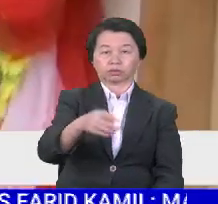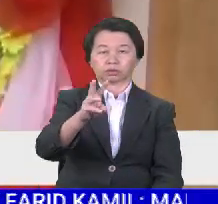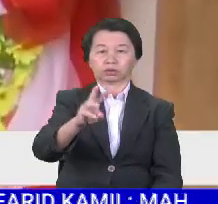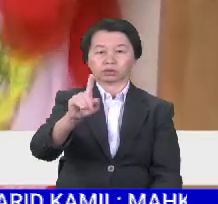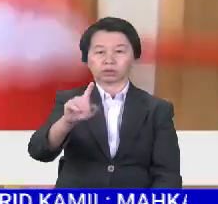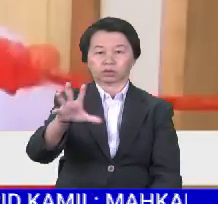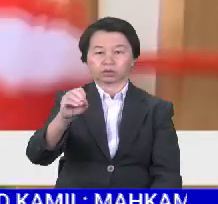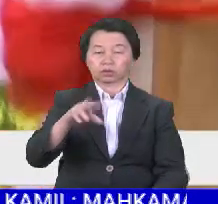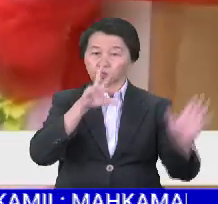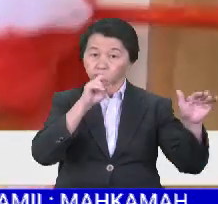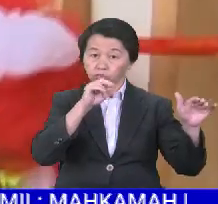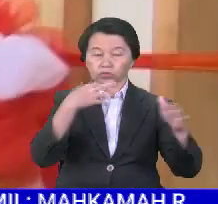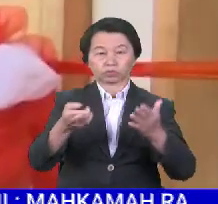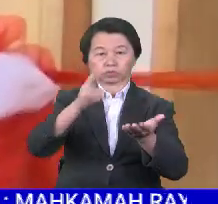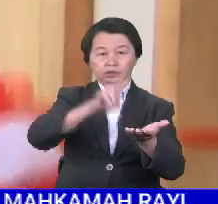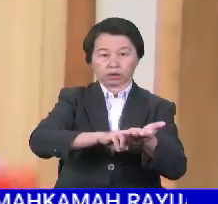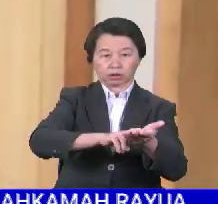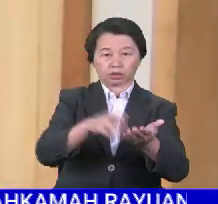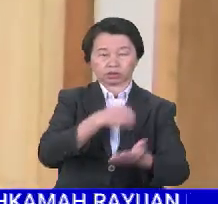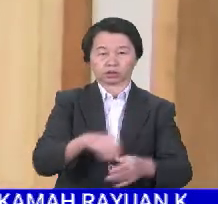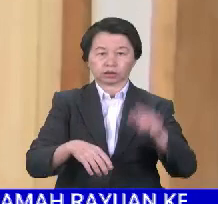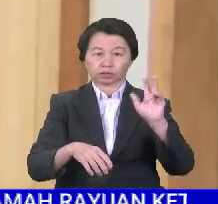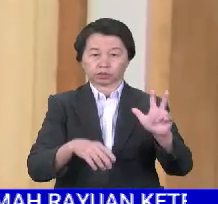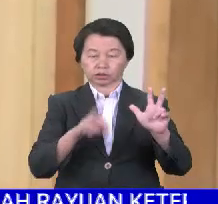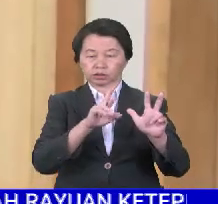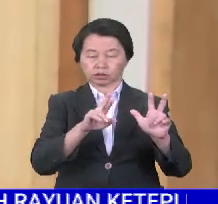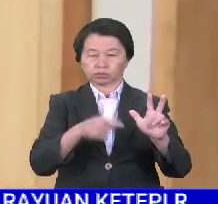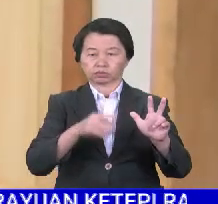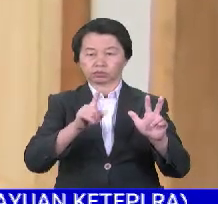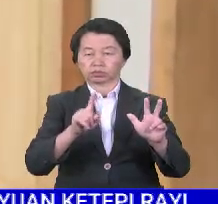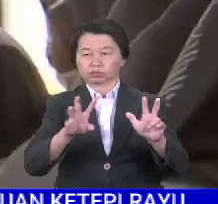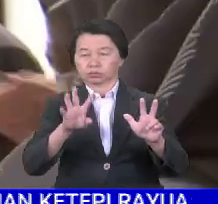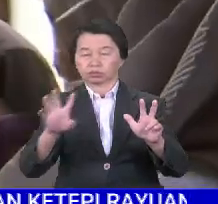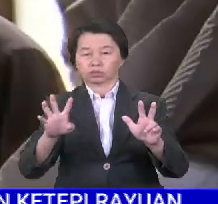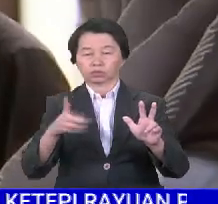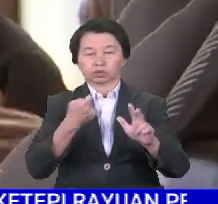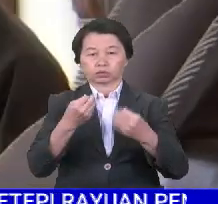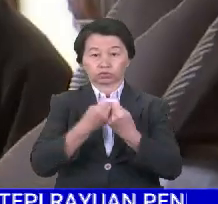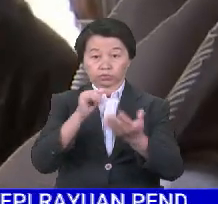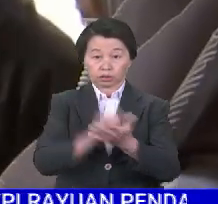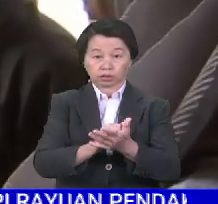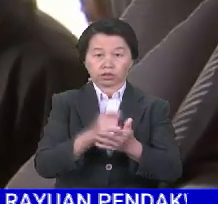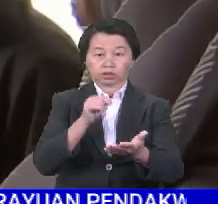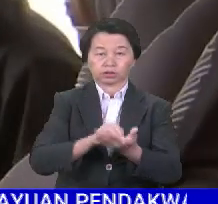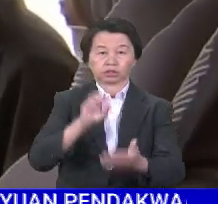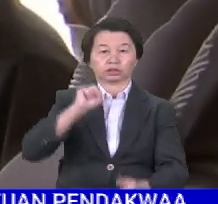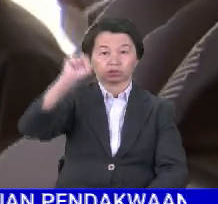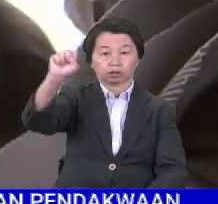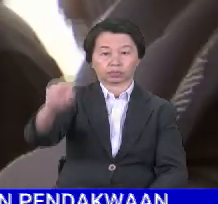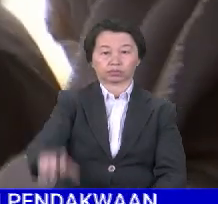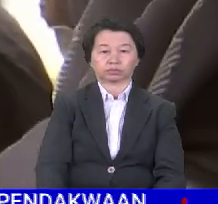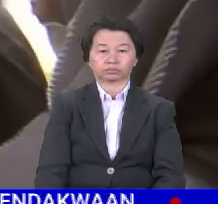13,635 premis burung walet telah berdaftar dan 3,413 daripada jumlah tersebut adalah di Sabah.